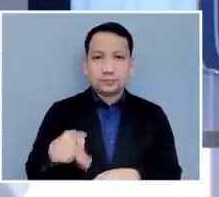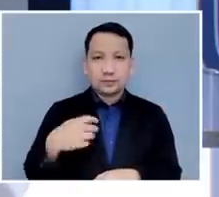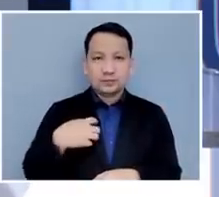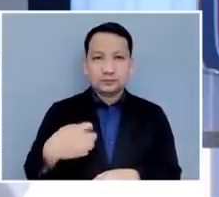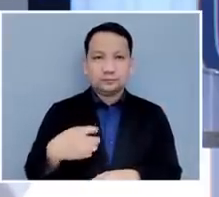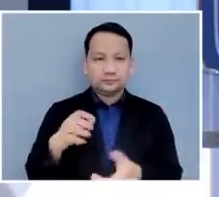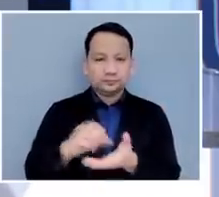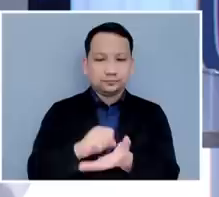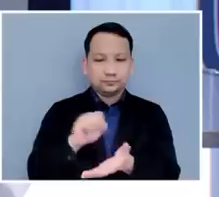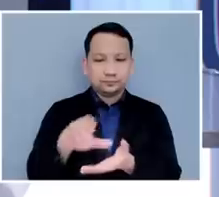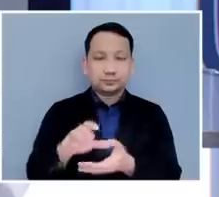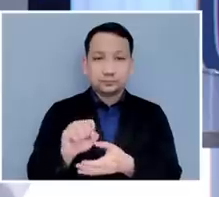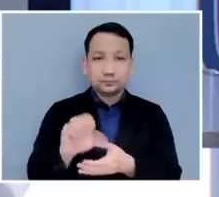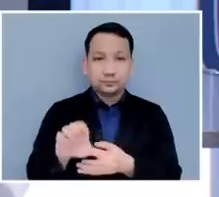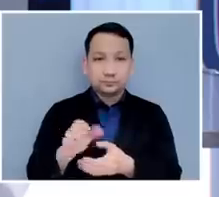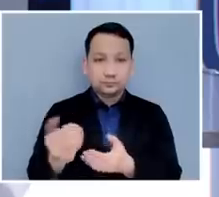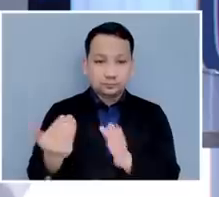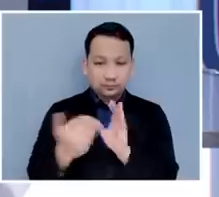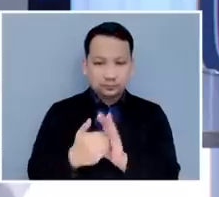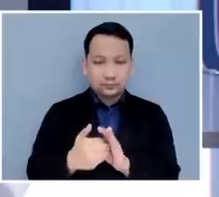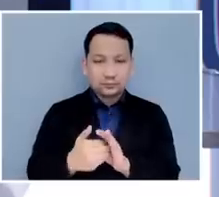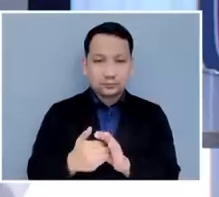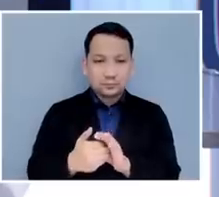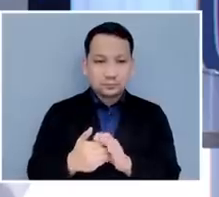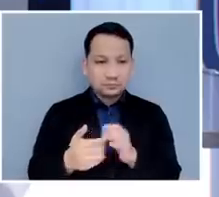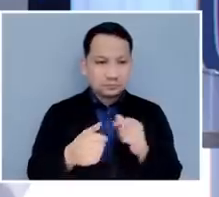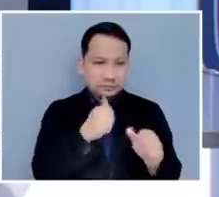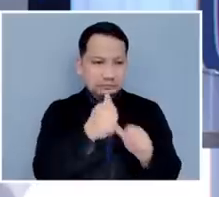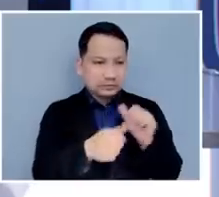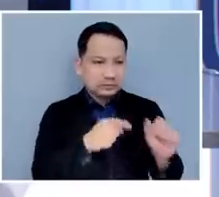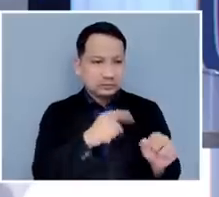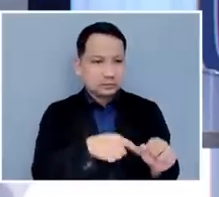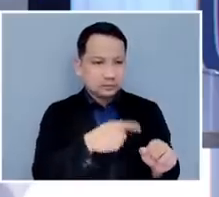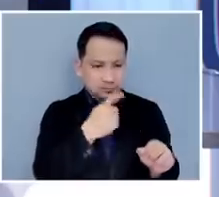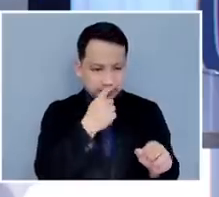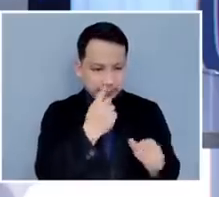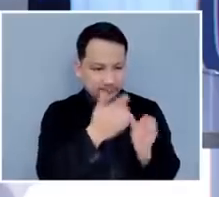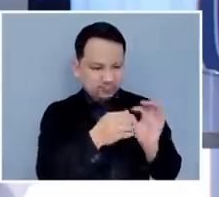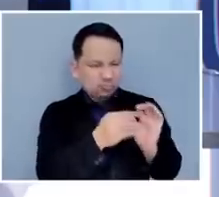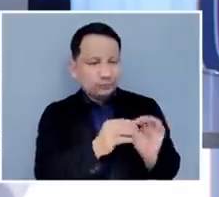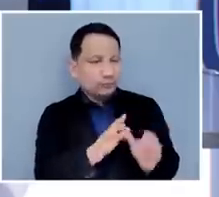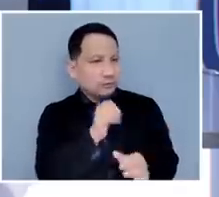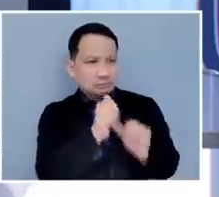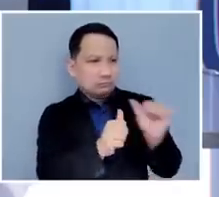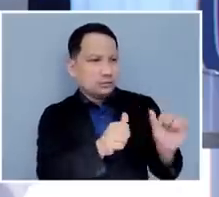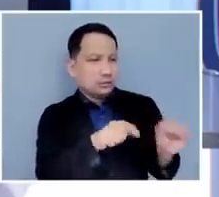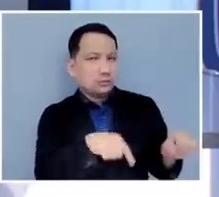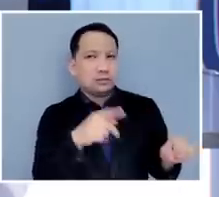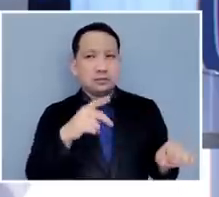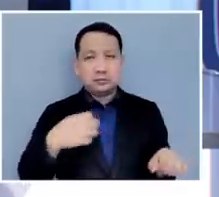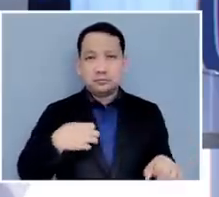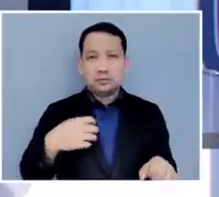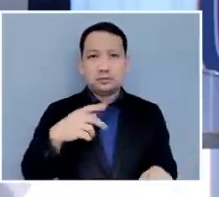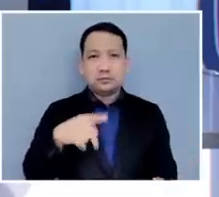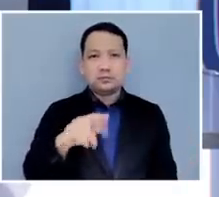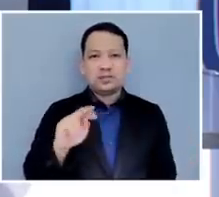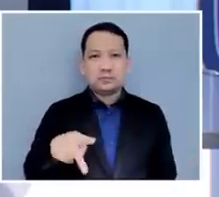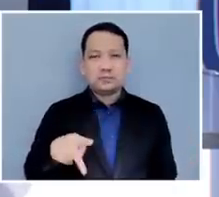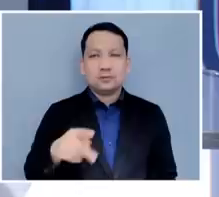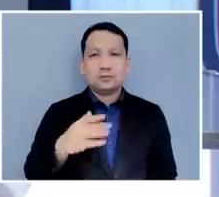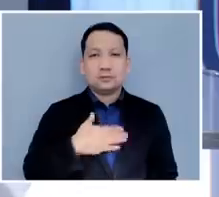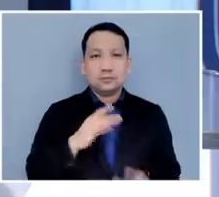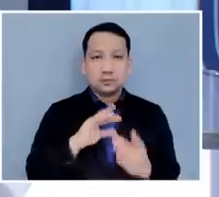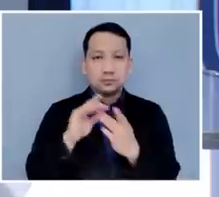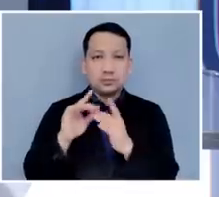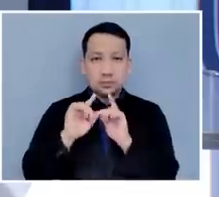kaso laban sa kanya. Bagay na maring itinanggi ng pamunuan siyempre ng PNP. Narito po ang unang bahagi ng special